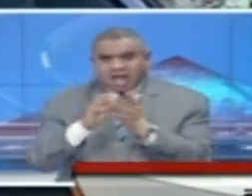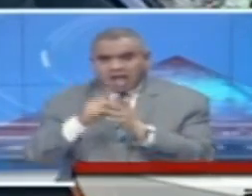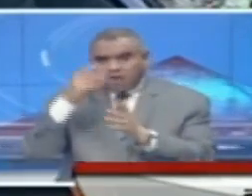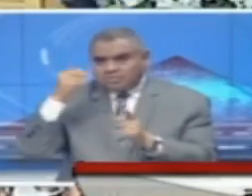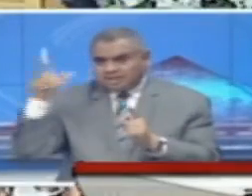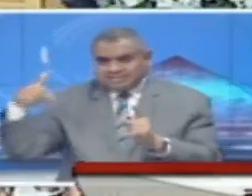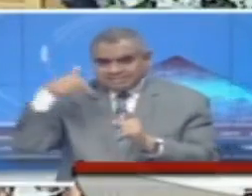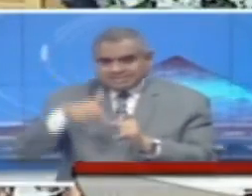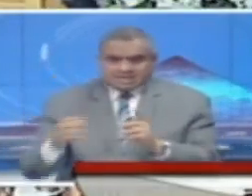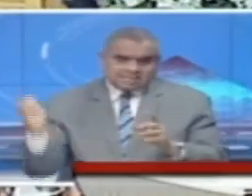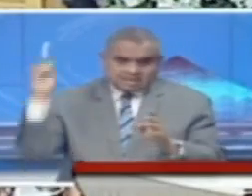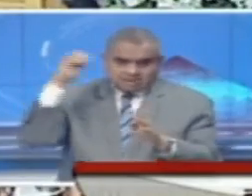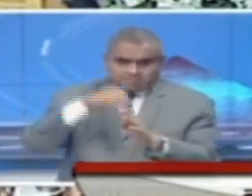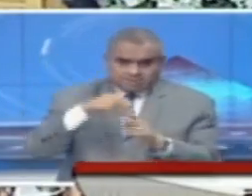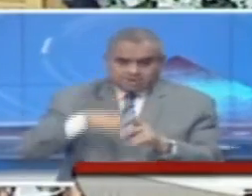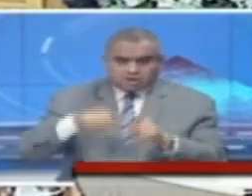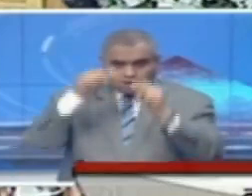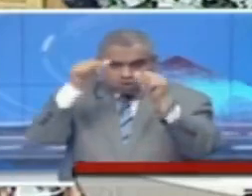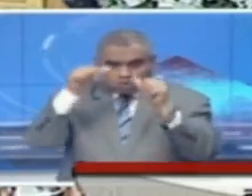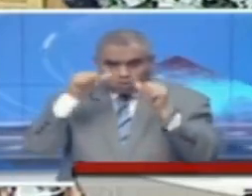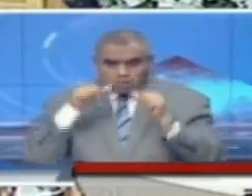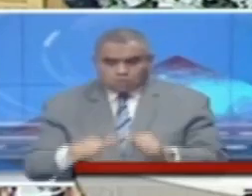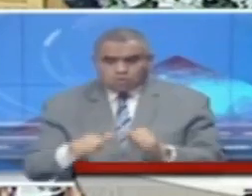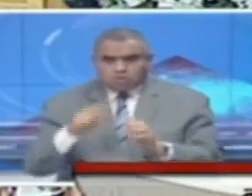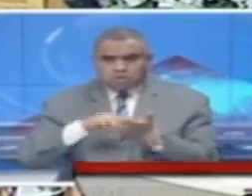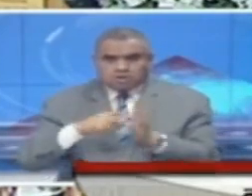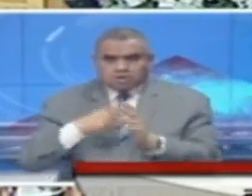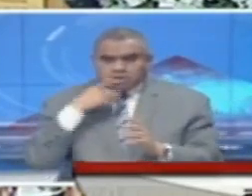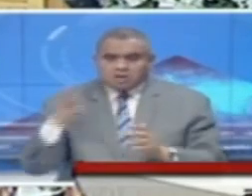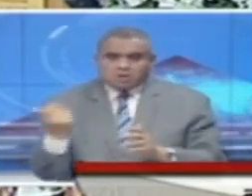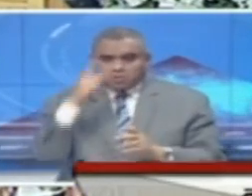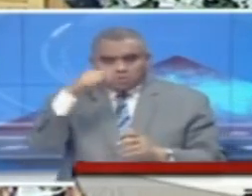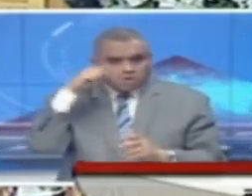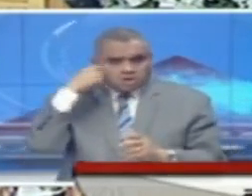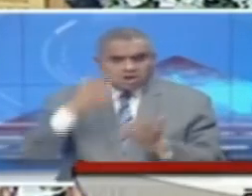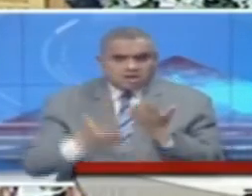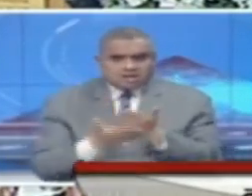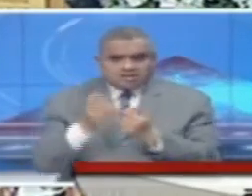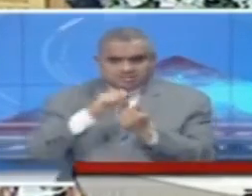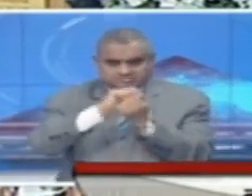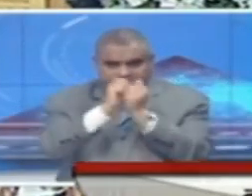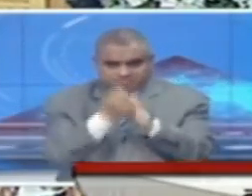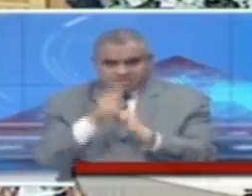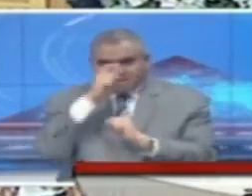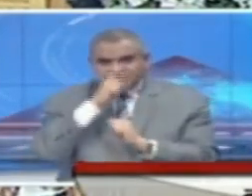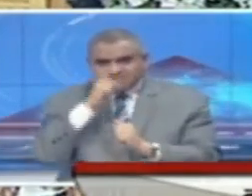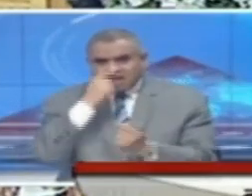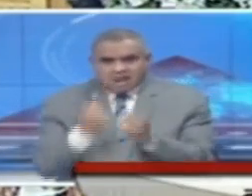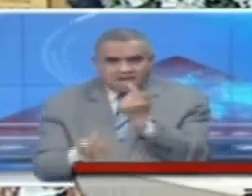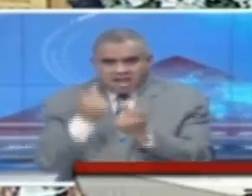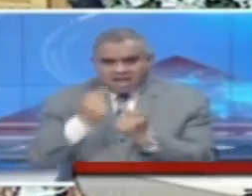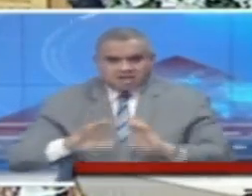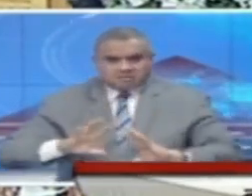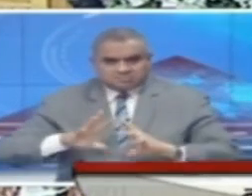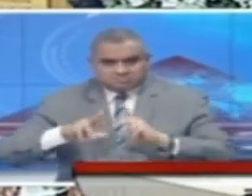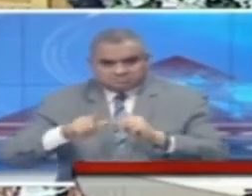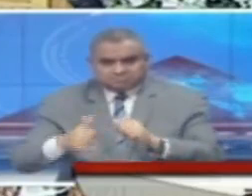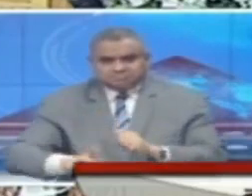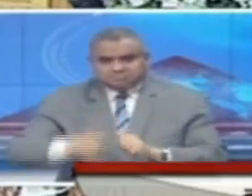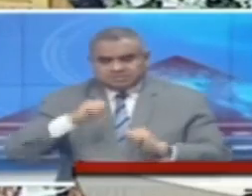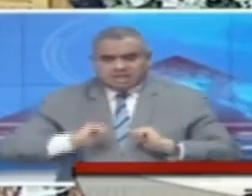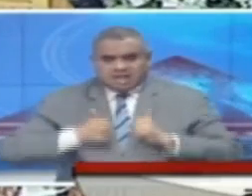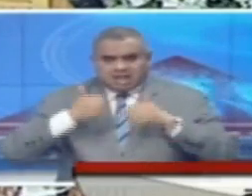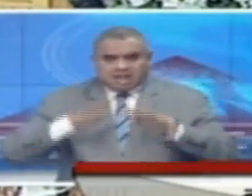المسؤولية، ليعلن اليوم مبادرة رئاسية لتغيير وجه الريف المصري وتوفير حياة